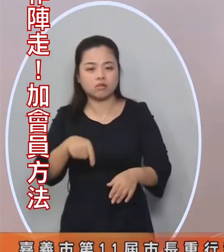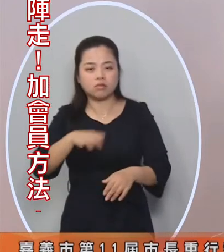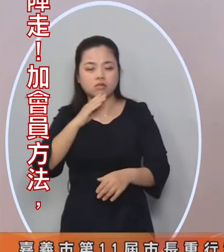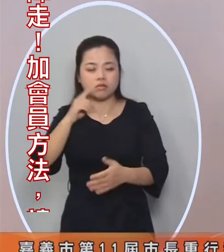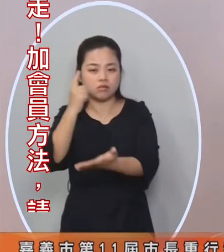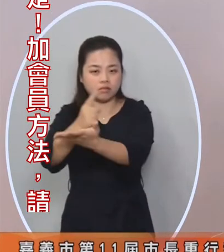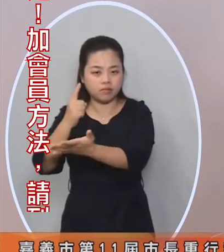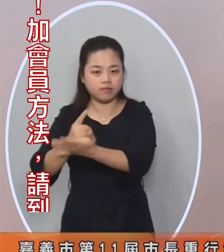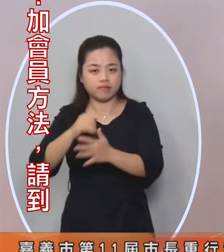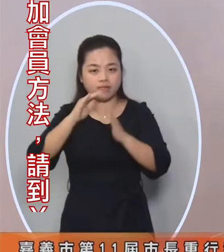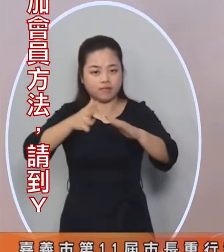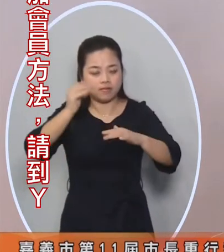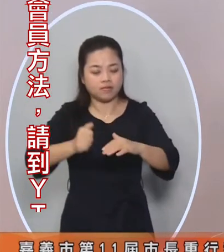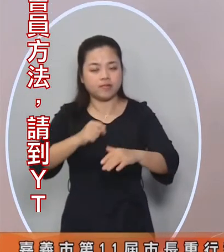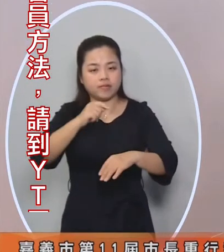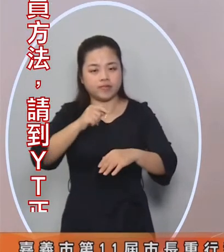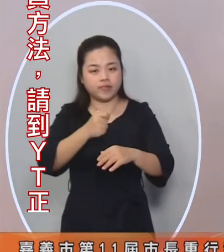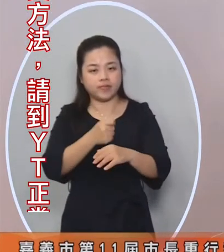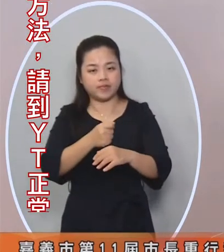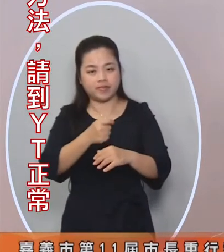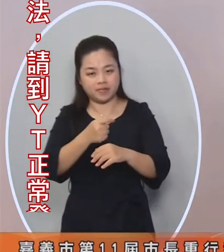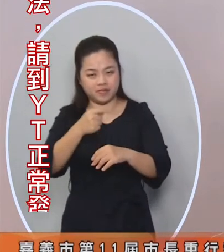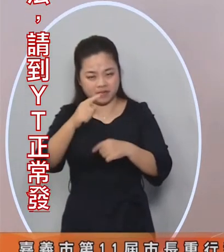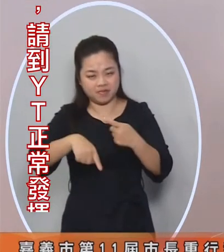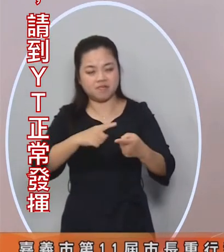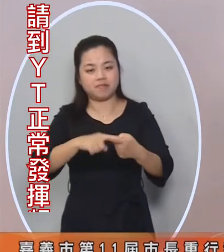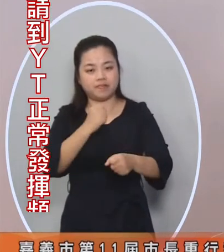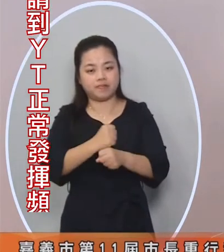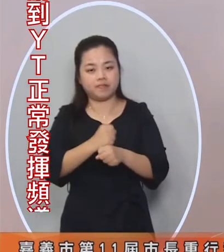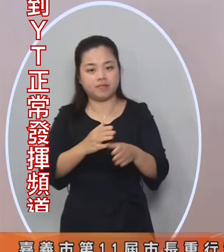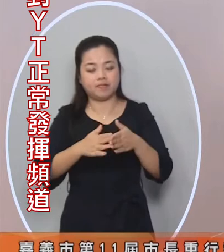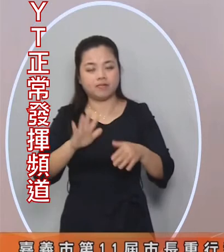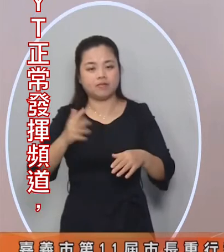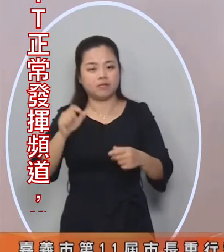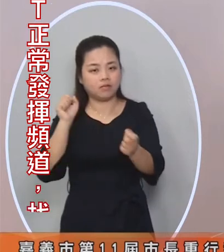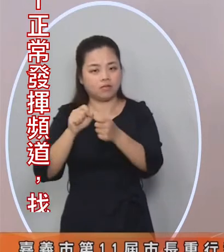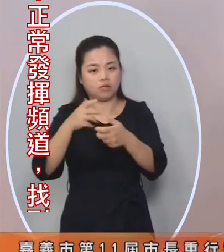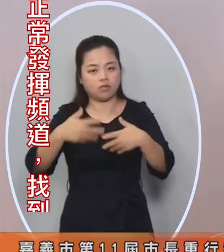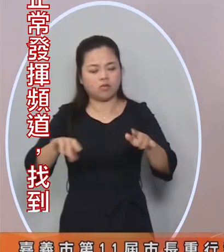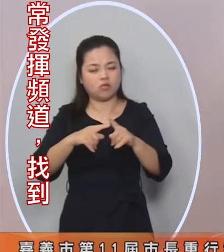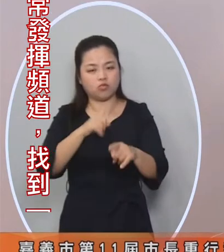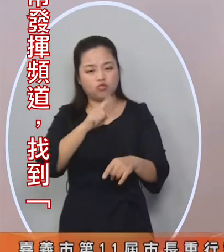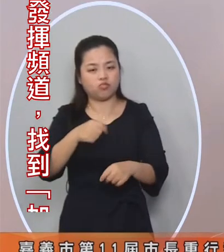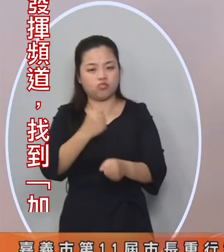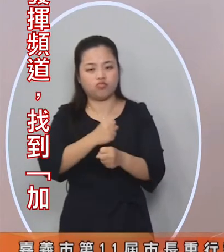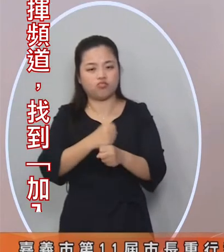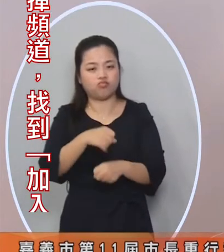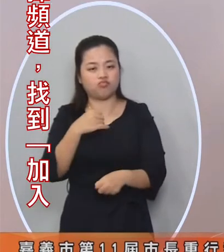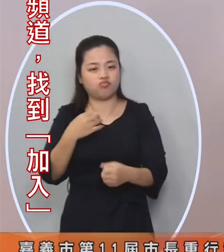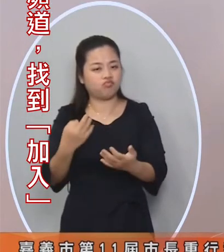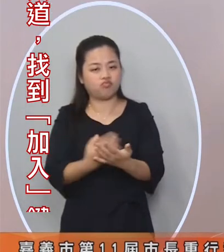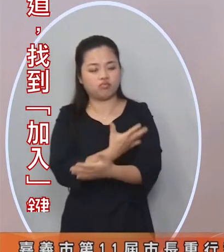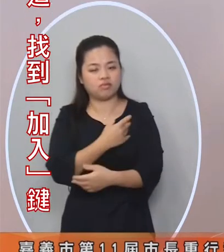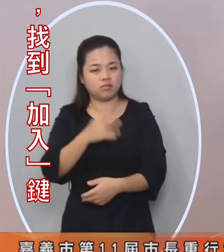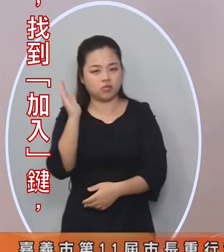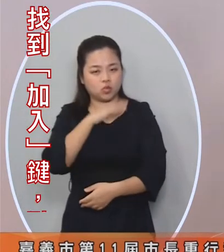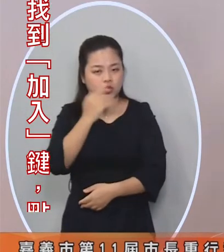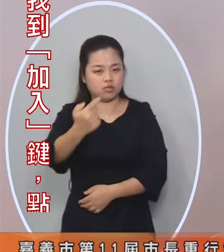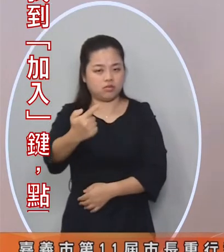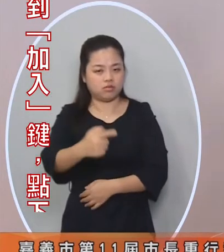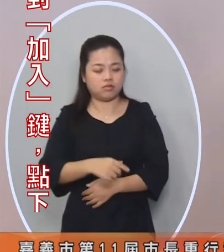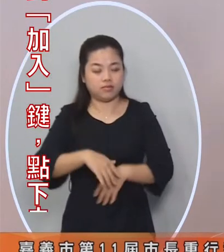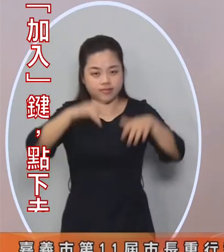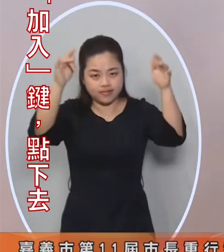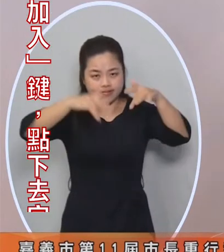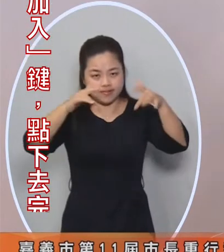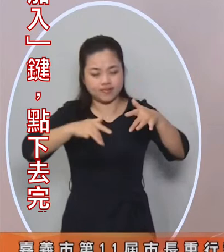每位都该做的，但近来常有市民反映做得并不够，依然恶臭难闻，下